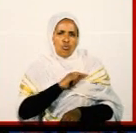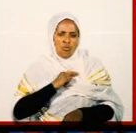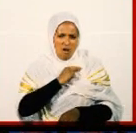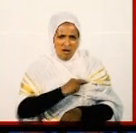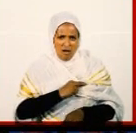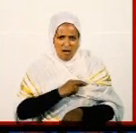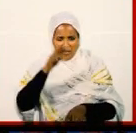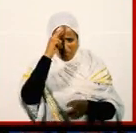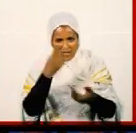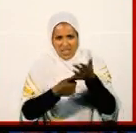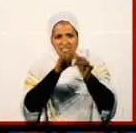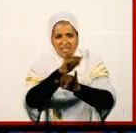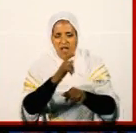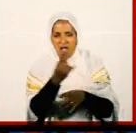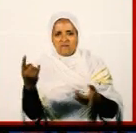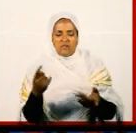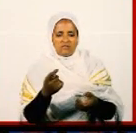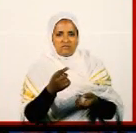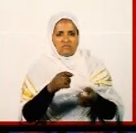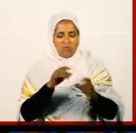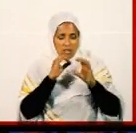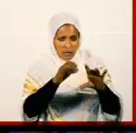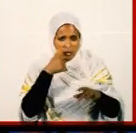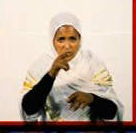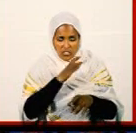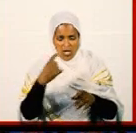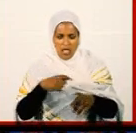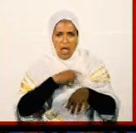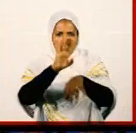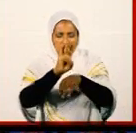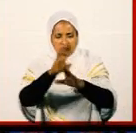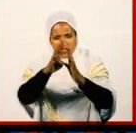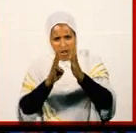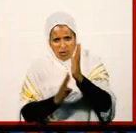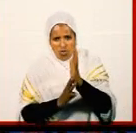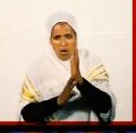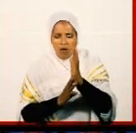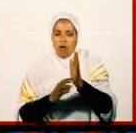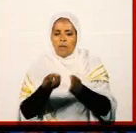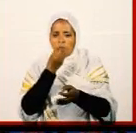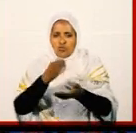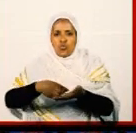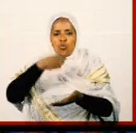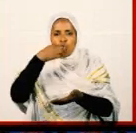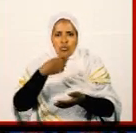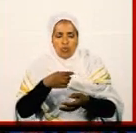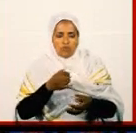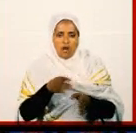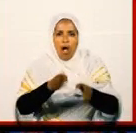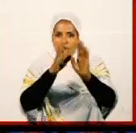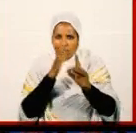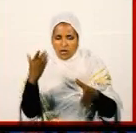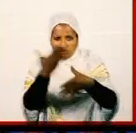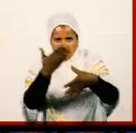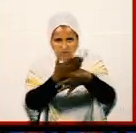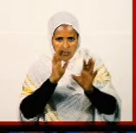ከየዋህነት ማንጻር ይመስለኛል ይሄን ብለው አንዳንድ መናን የሚናገሩት እንጂ የኛ ቤተክርስቲያን ስርዓቷ ቦልቶ ይቆረ የሚባል ስርዓት የላትም። ማንንም ሰው ቦልቶ ይቆረ ይሄ